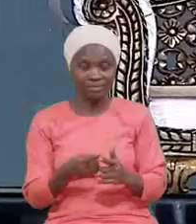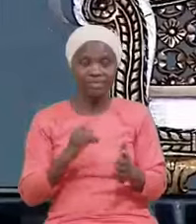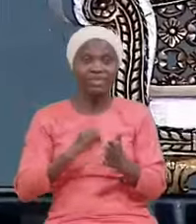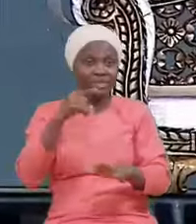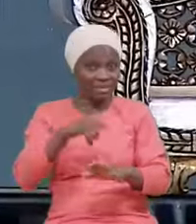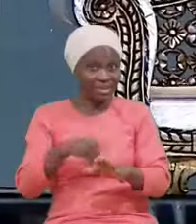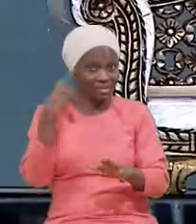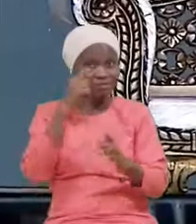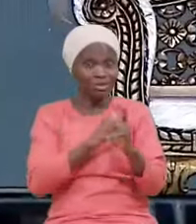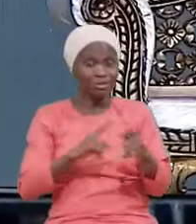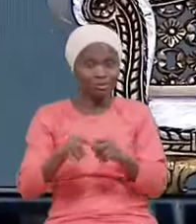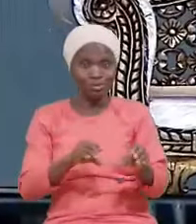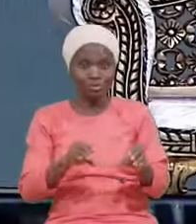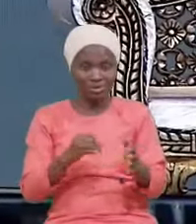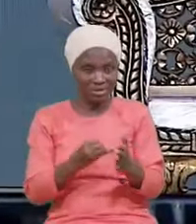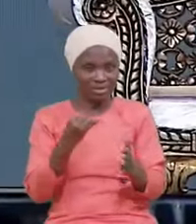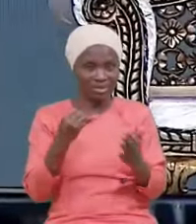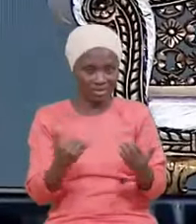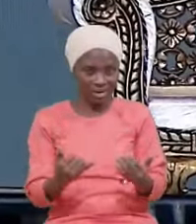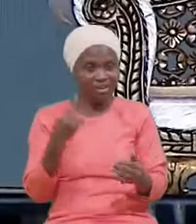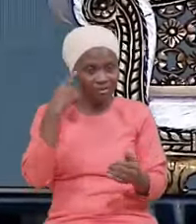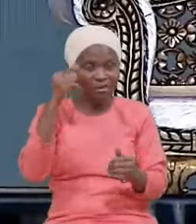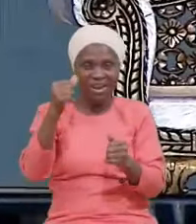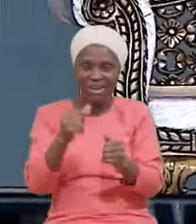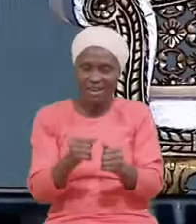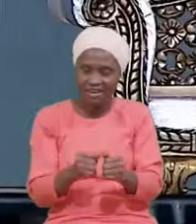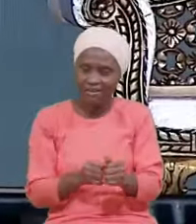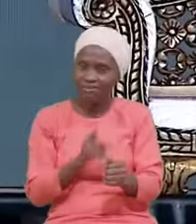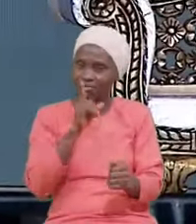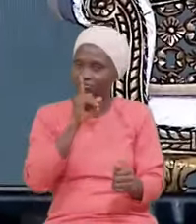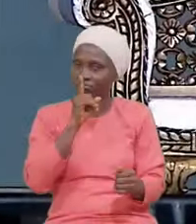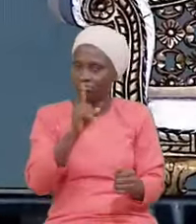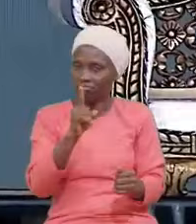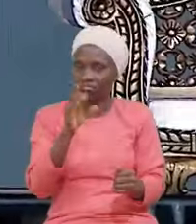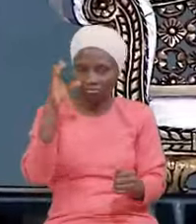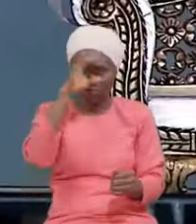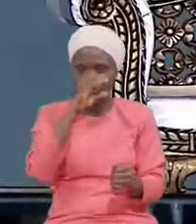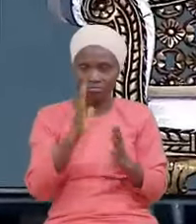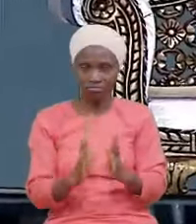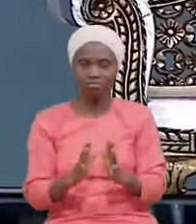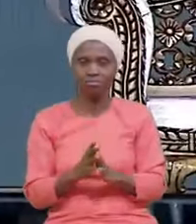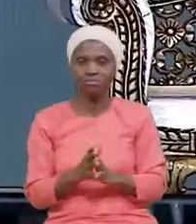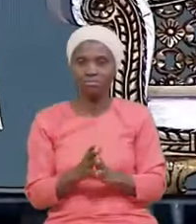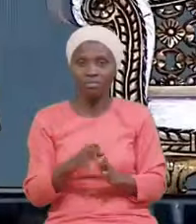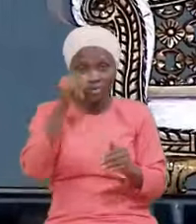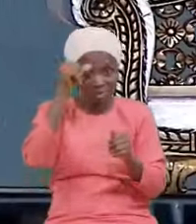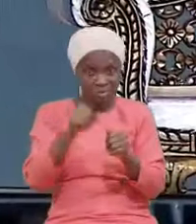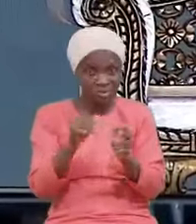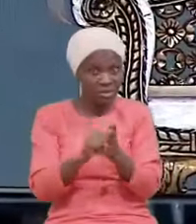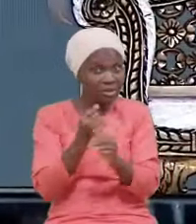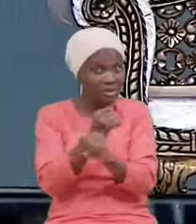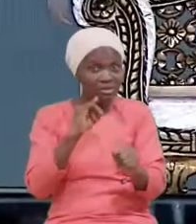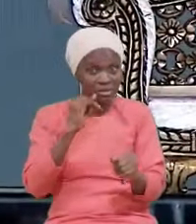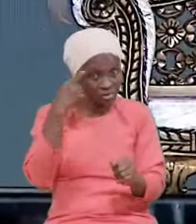it for every sincere seeker. ఇది జాగృతగా వెదుకుతున్న ప్రతి వారి కోసం ప్రభు చేసే సమయం. Remember that salvation is for you